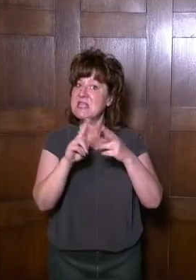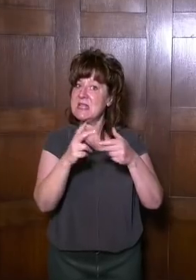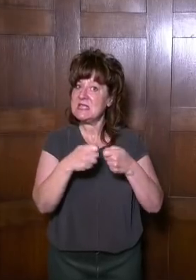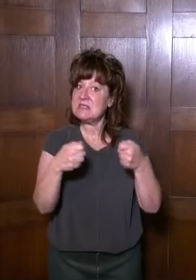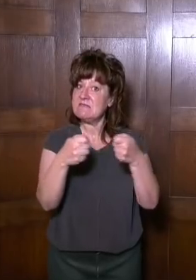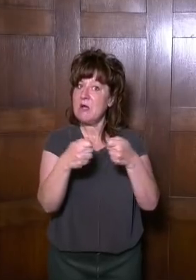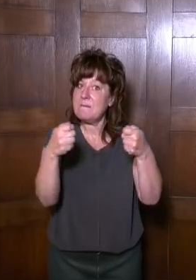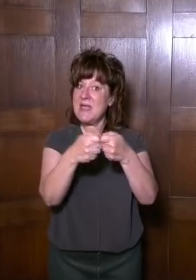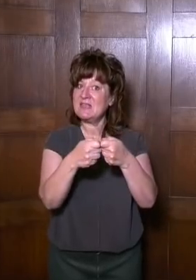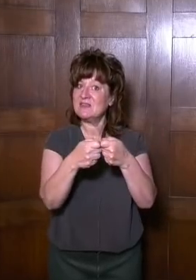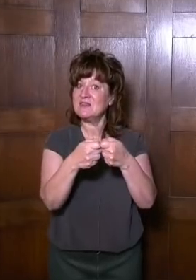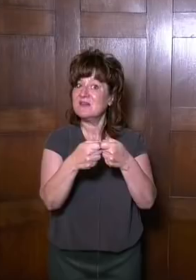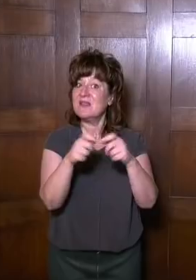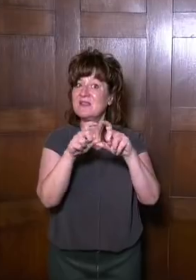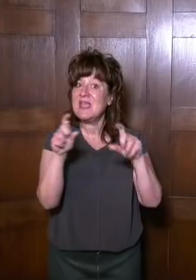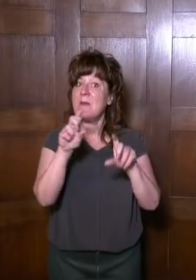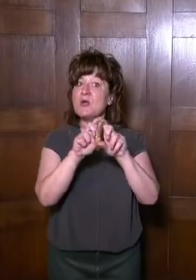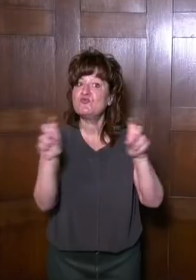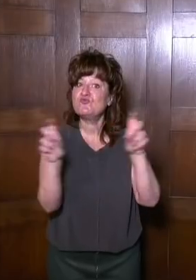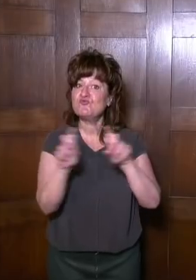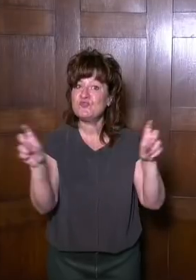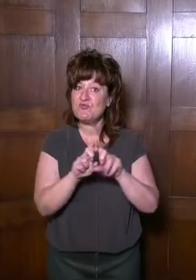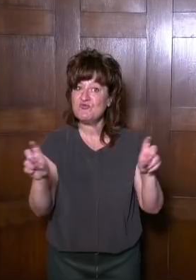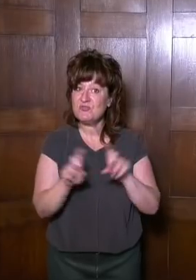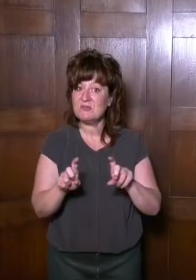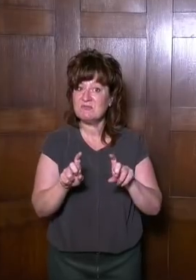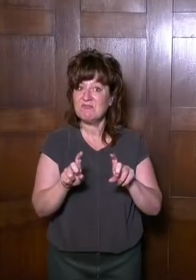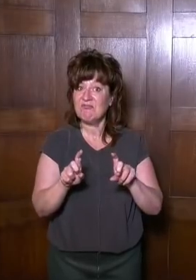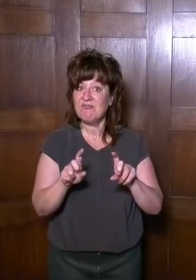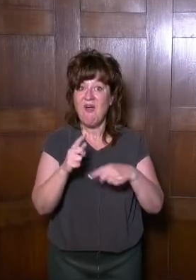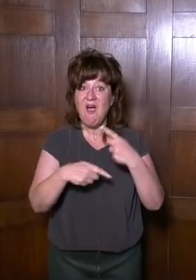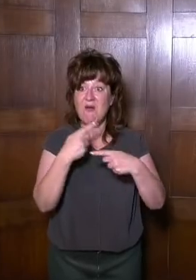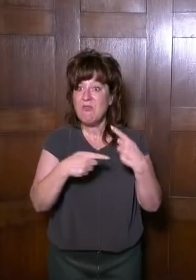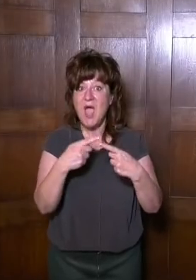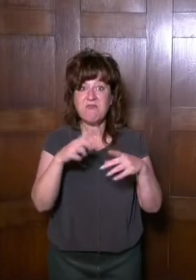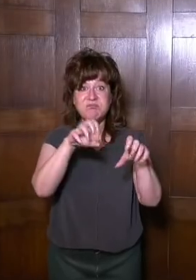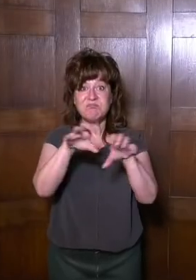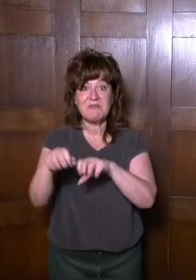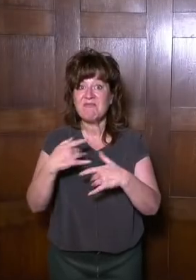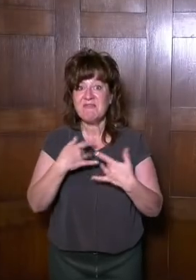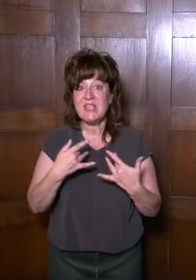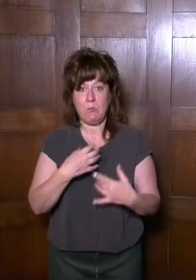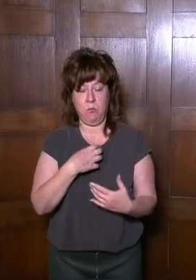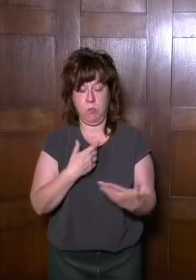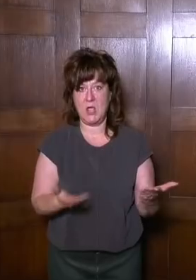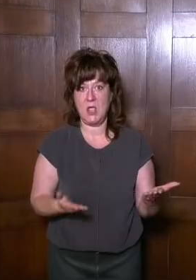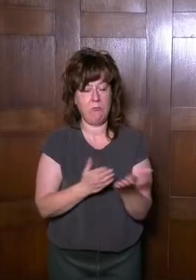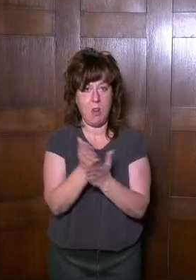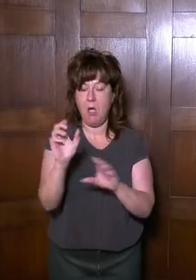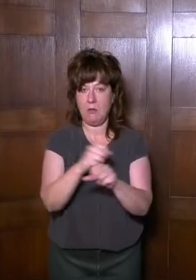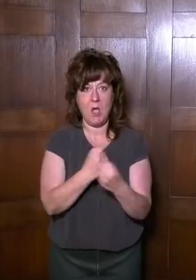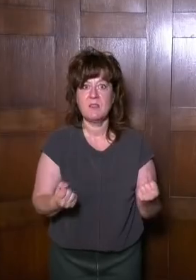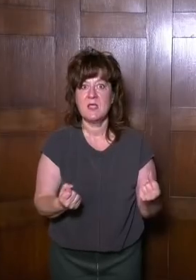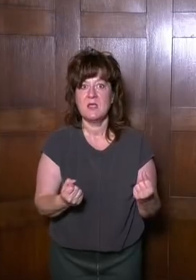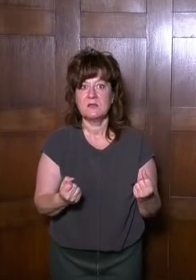der Schichtbesetzung wirklich hochproblematisch war. Und dass hier auch, ich sage jetzt mal, die sogenannte